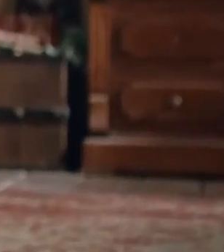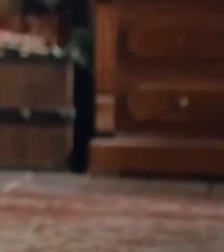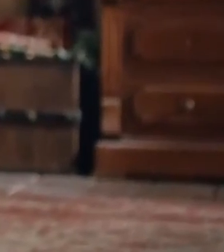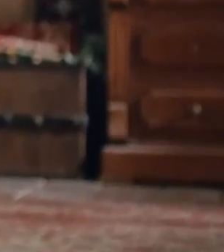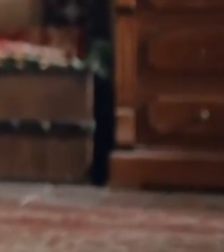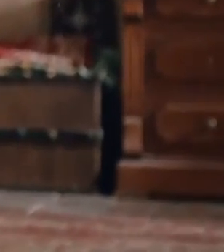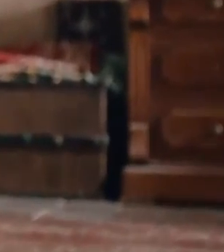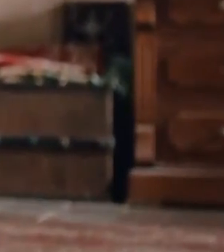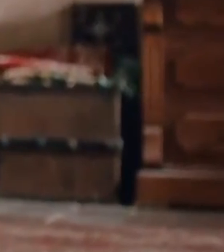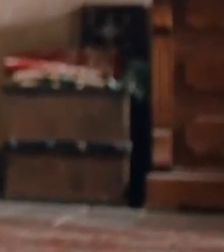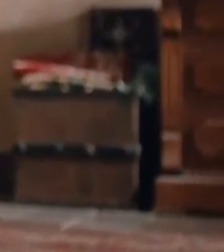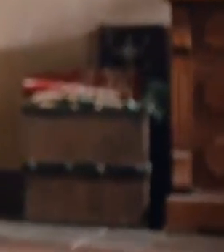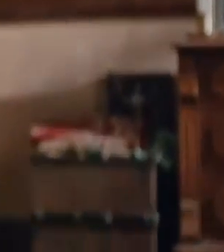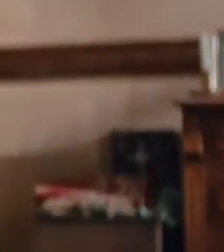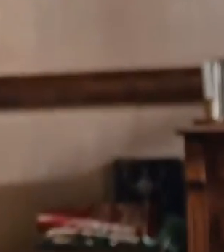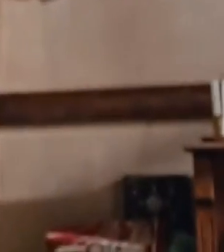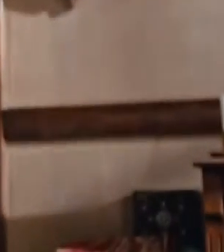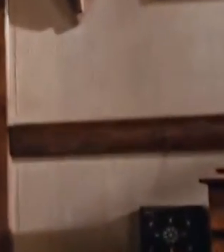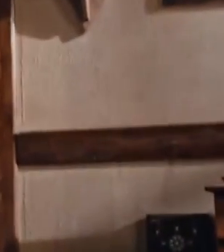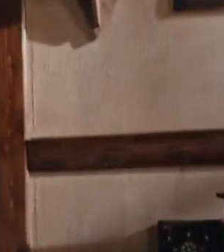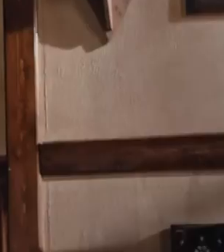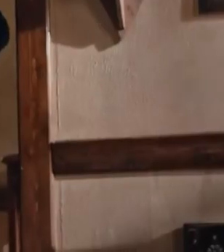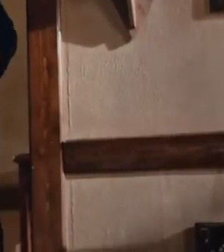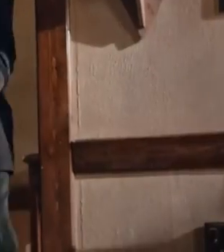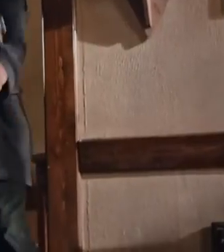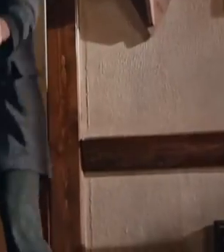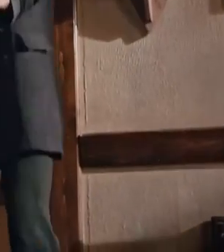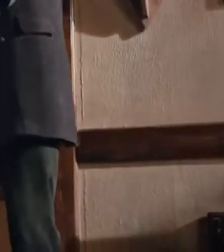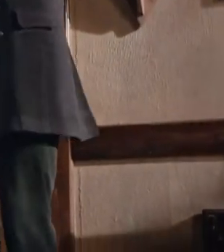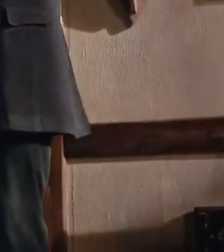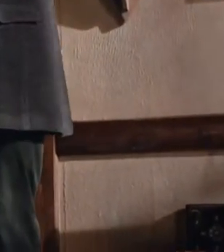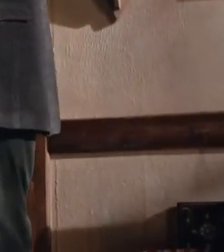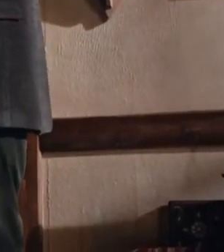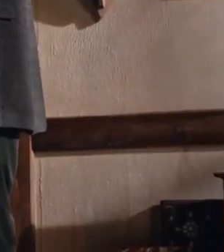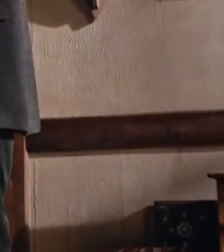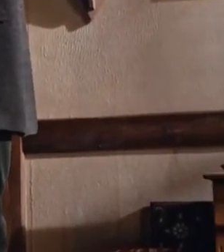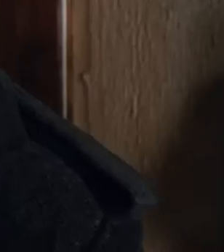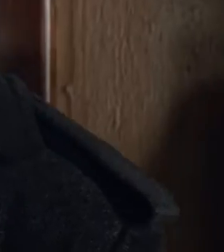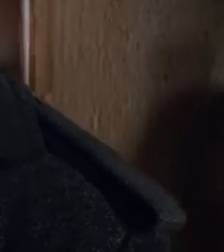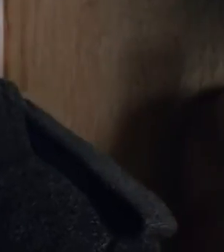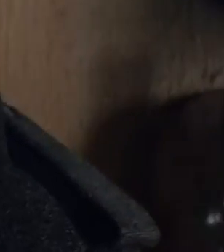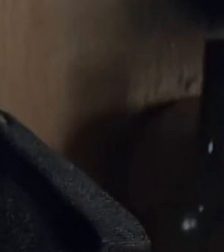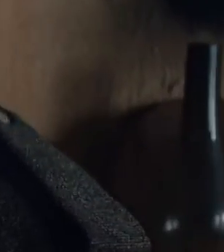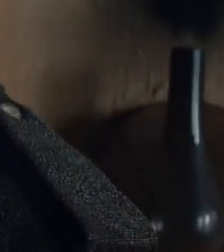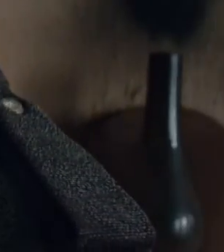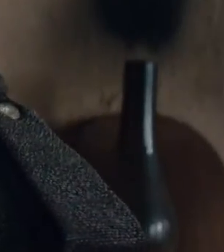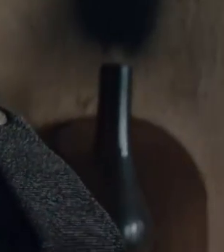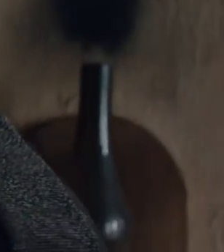bu sabah giydiği ceketle aynı. Adam bıyıklı olsa gerek ama henüz yüzü yok. Mustafa kapıyı aralayınca birbirlerine